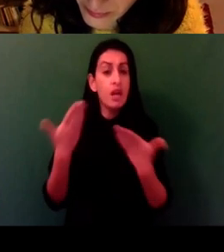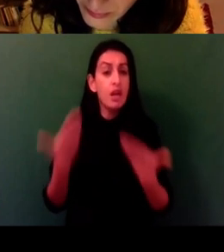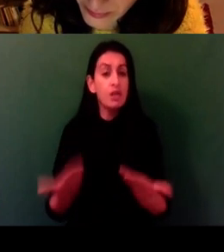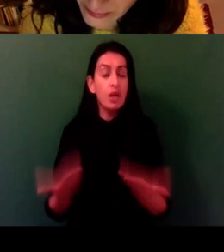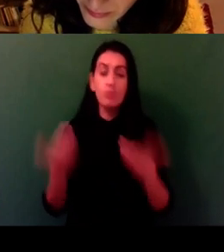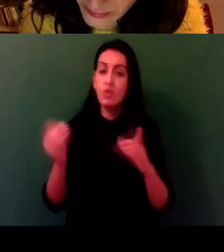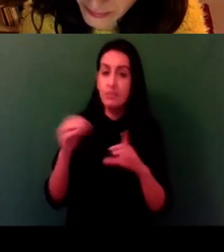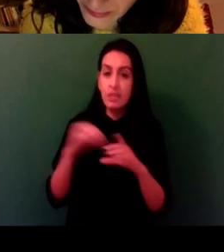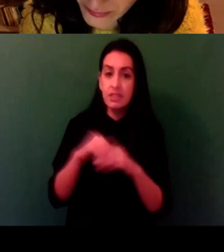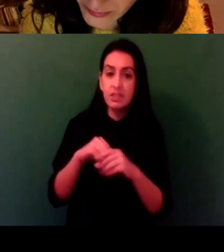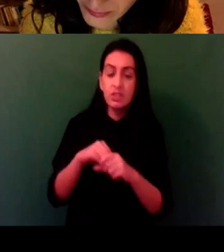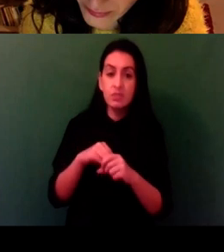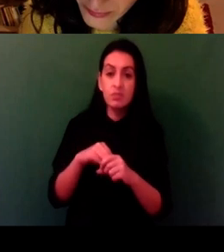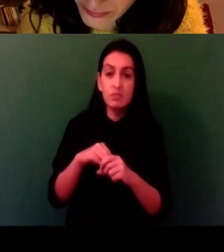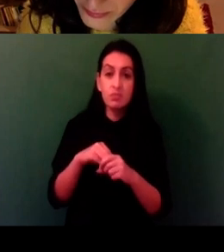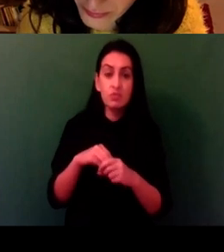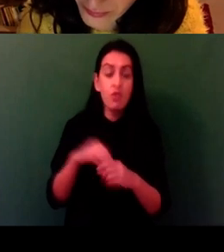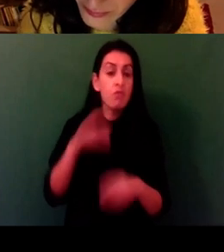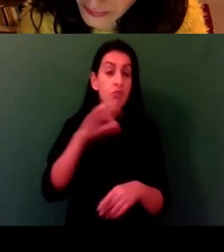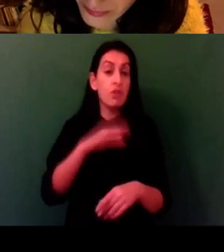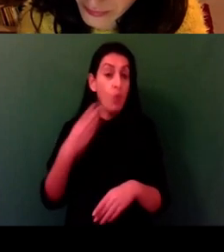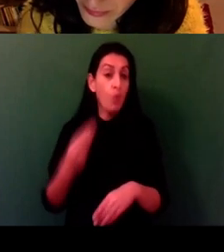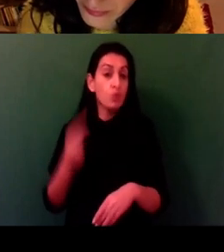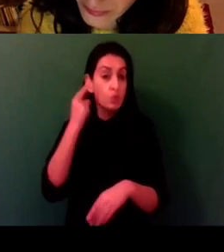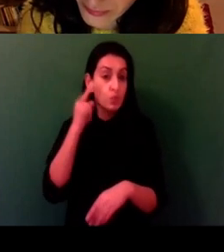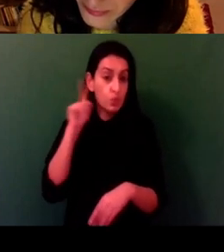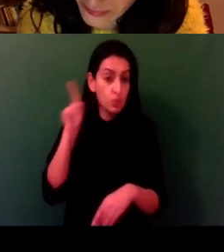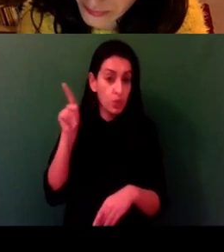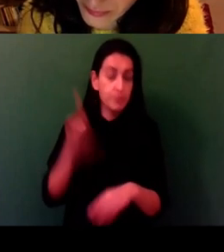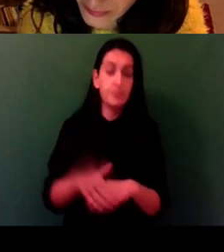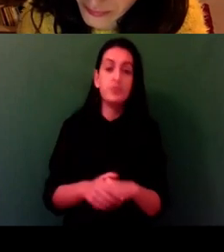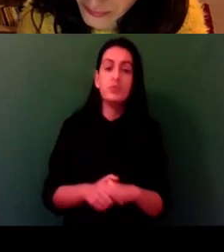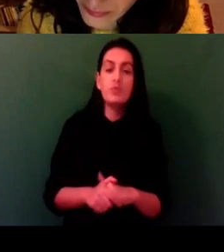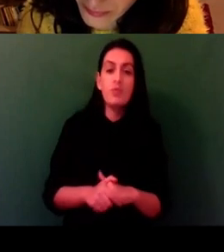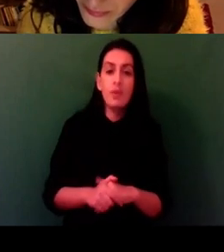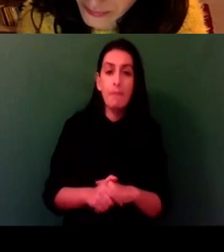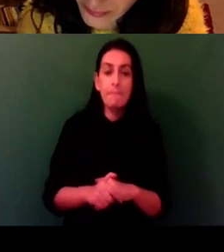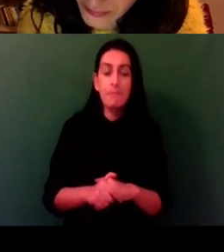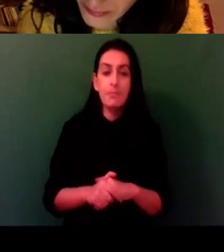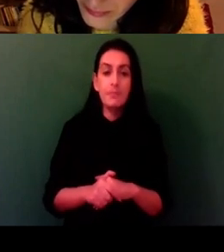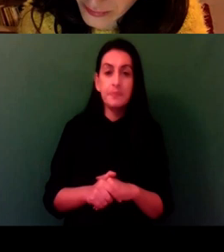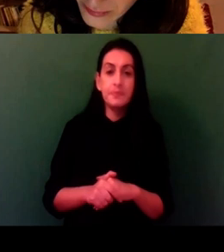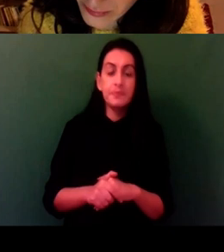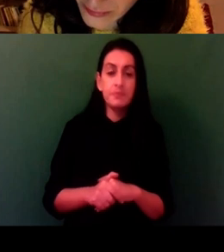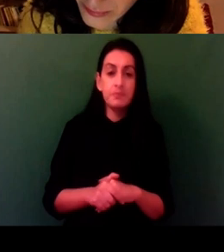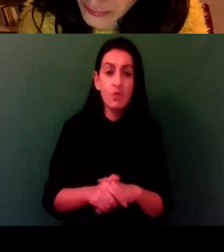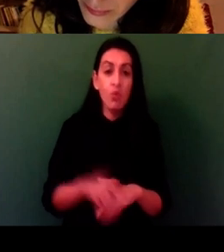anlamlı geldi. Benim kendi deneyimde, meslek pratiğimde bir katılımcı deneyimim yok.